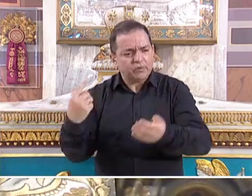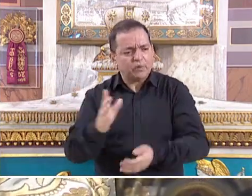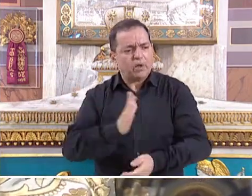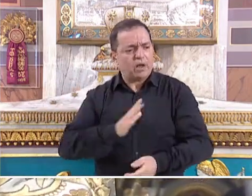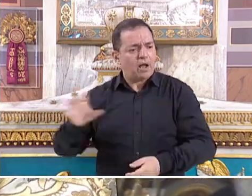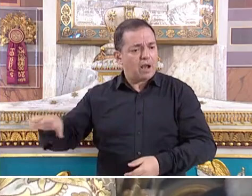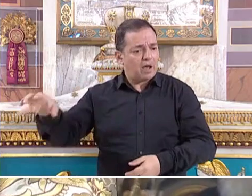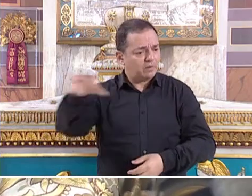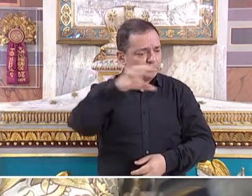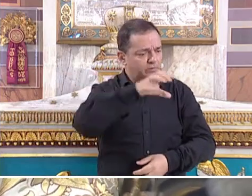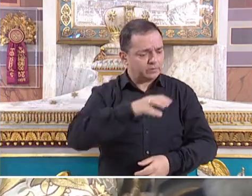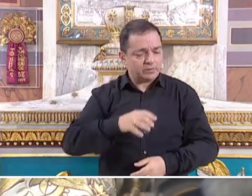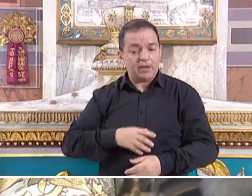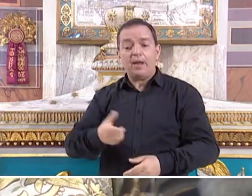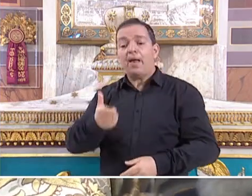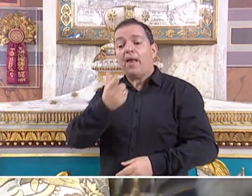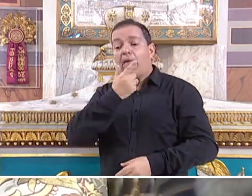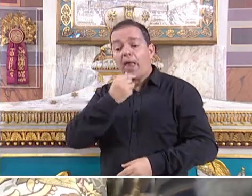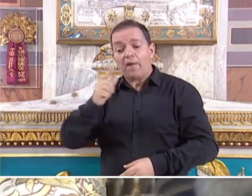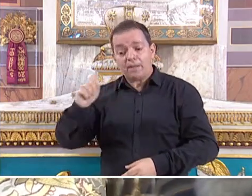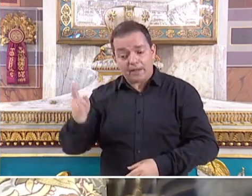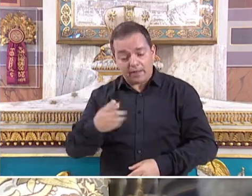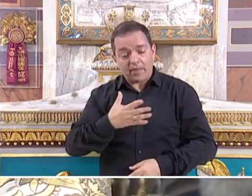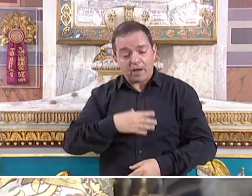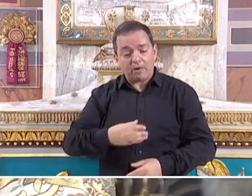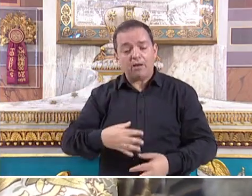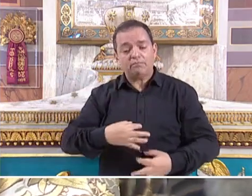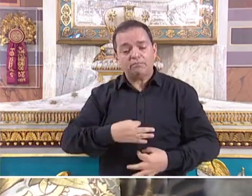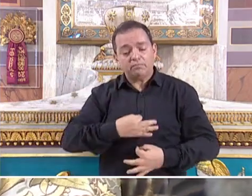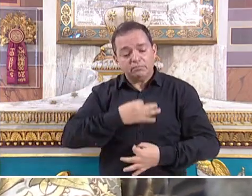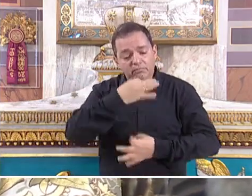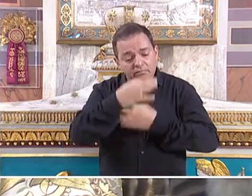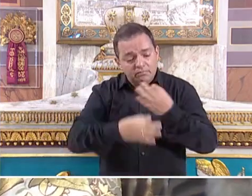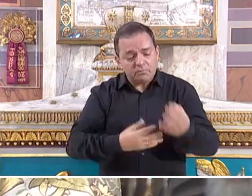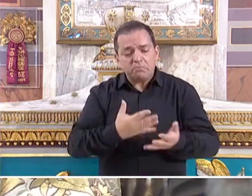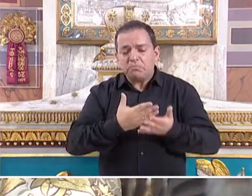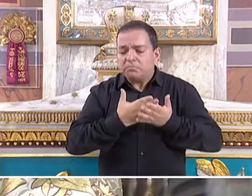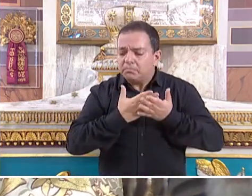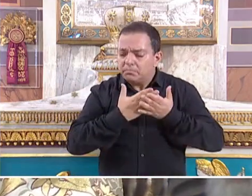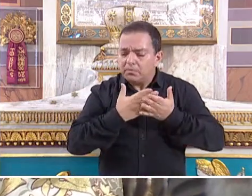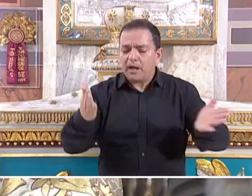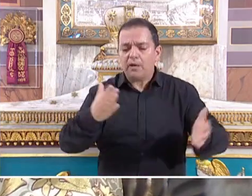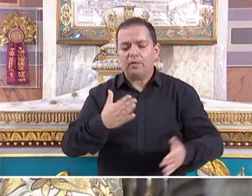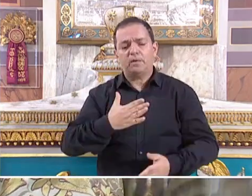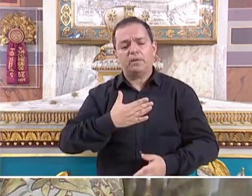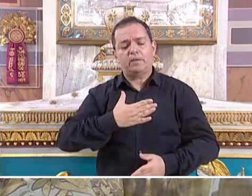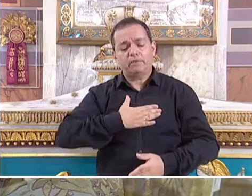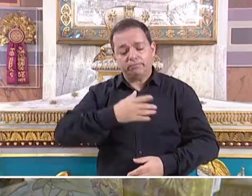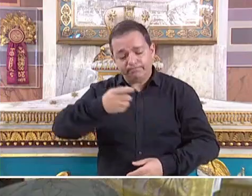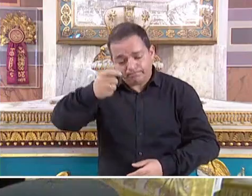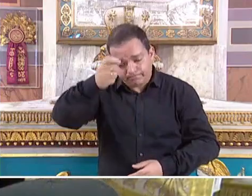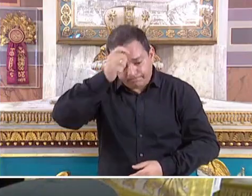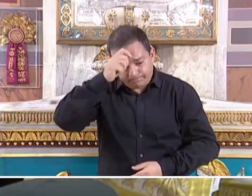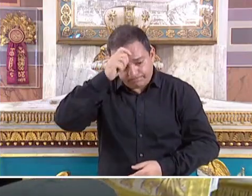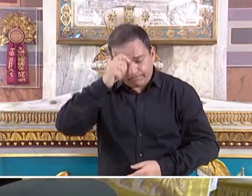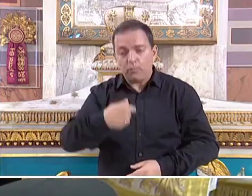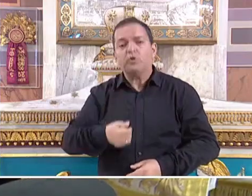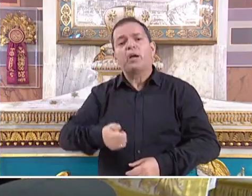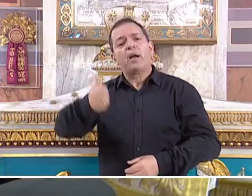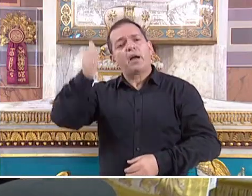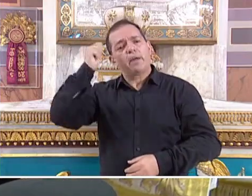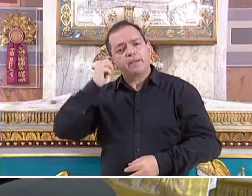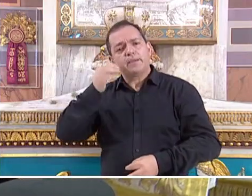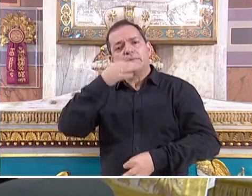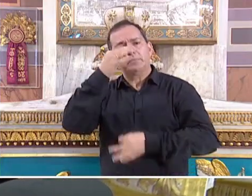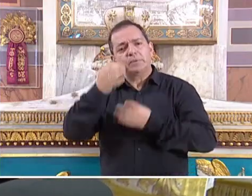την ευκαιρία θα ήθελα να εκφράσω ένα μεγάλο, μεγάλο ευχαριστώ, όπως έλεγα και χθες στην